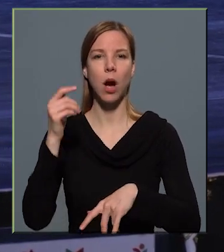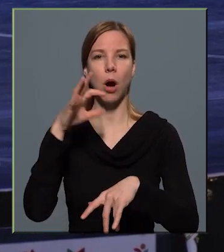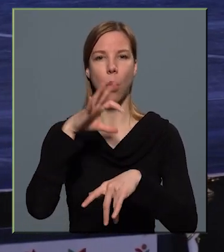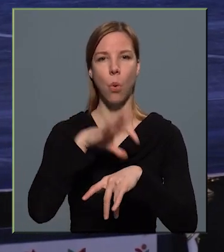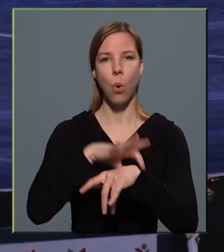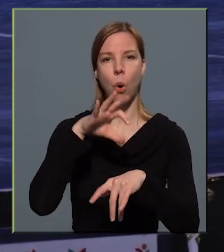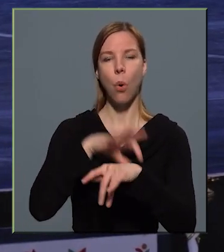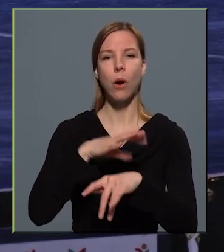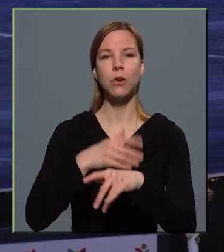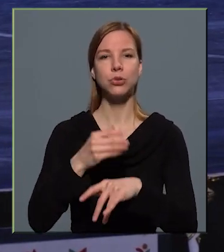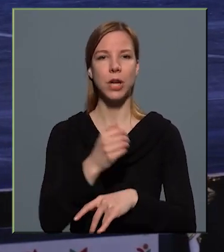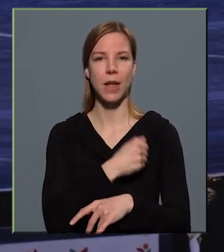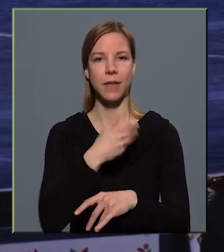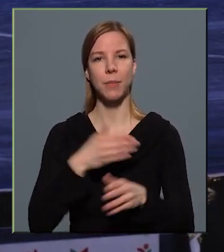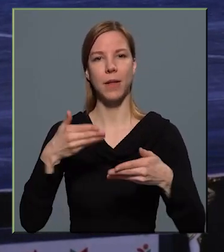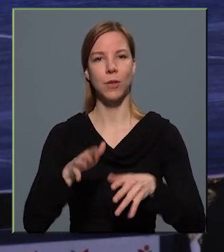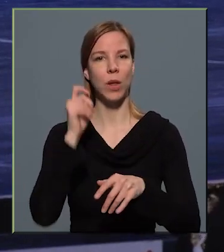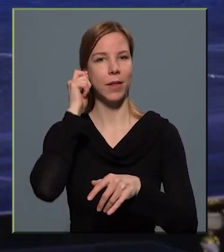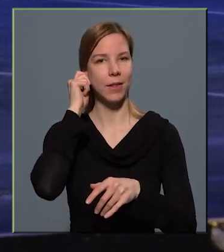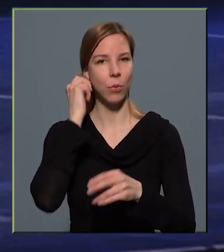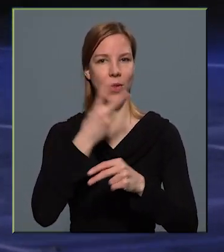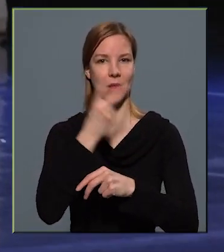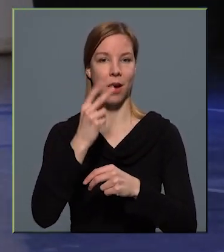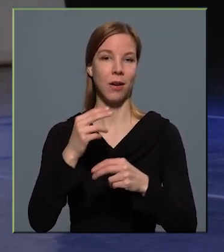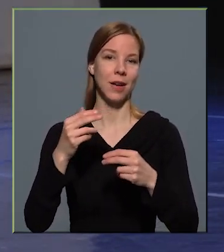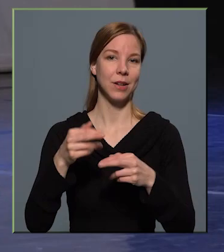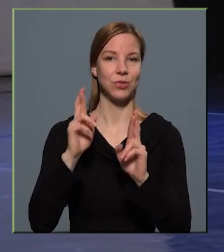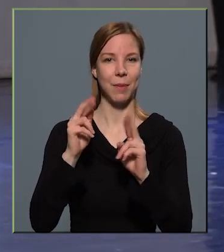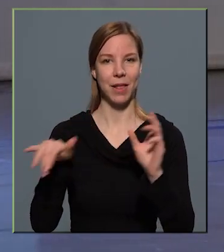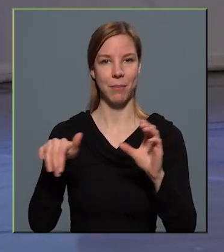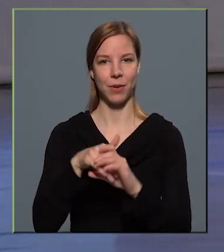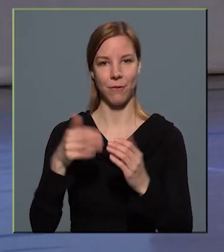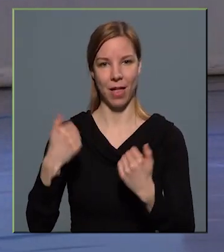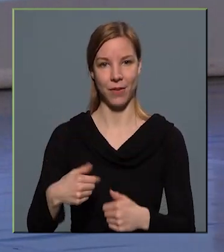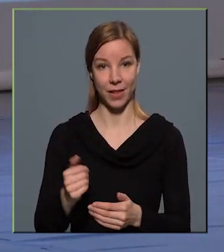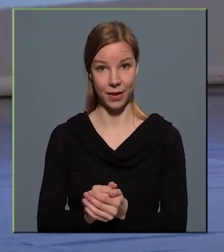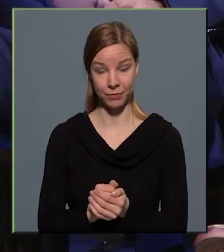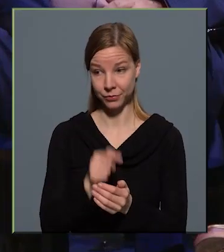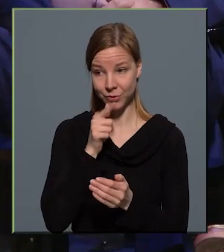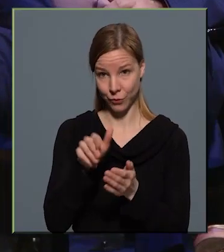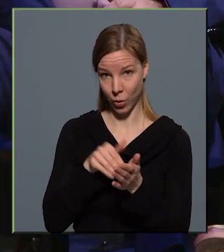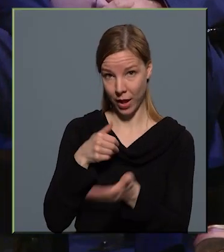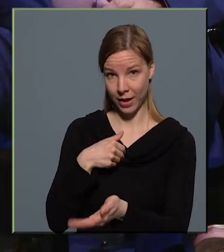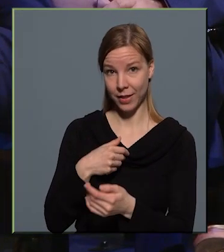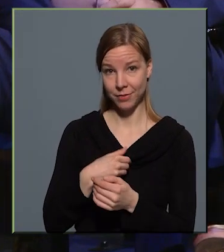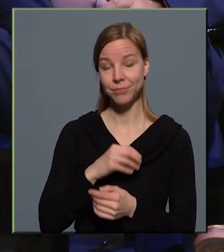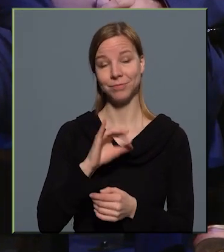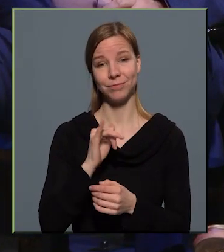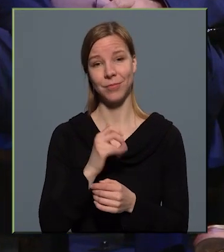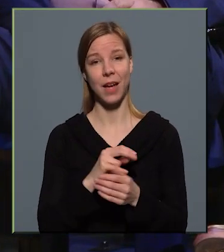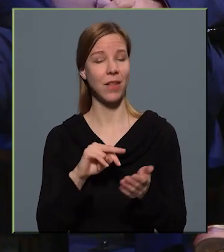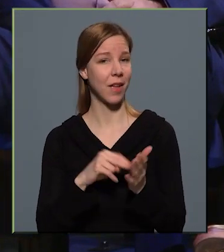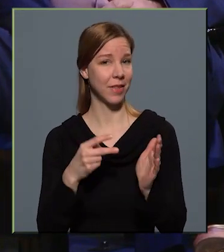Azon belül szülésznői szakra, és remélem, hogy felvesznek. És akkor belevágsz? Hát az a terv, hogy